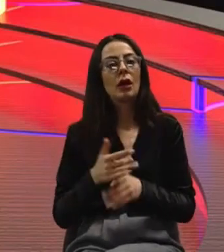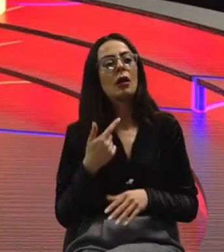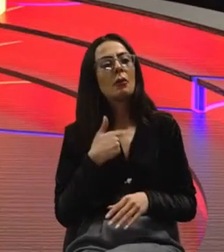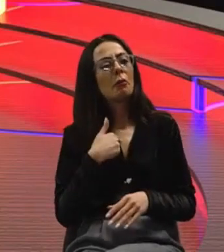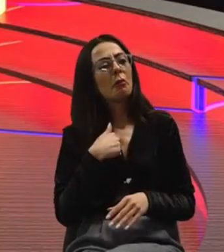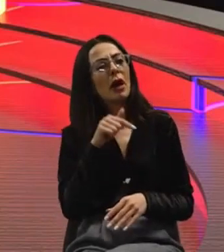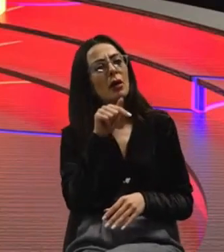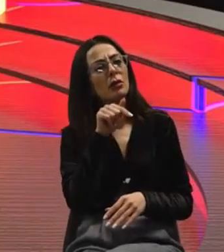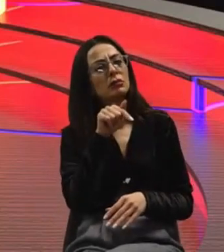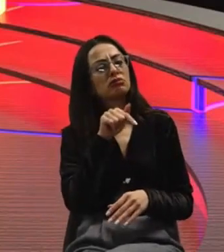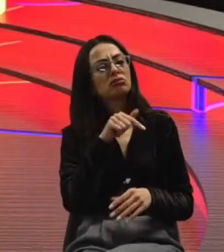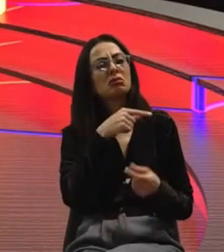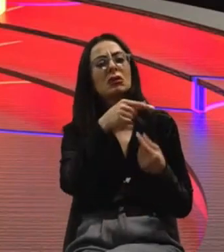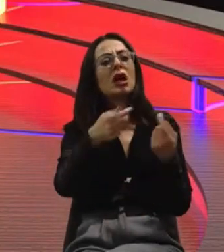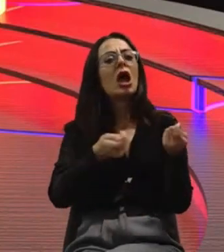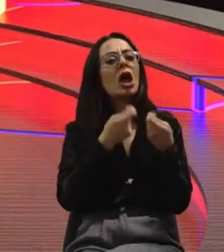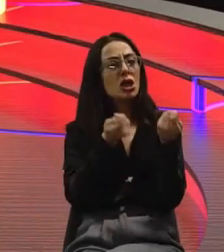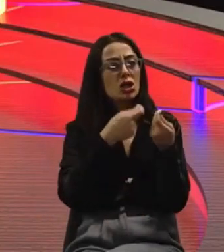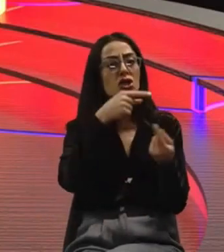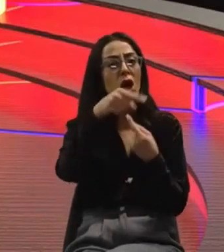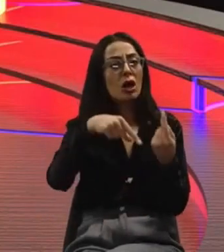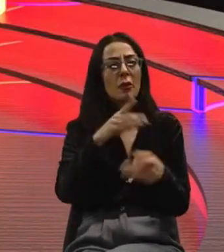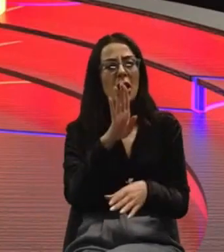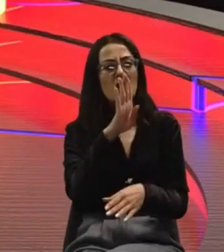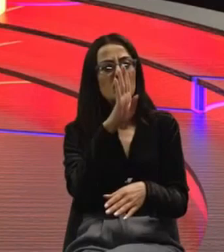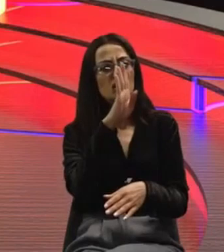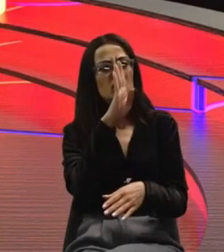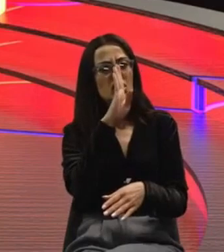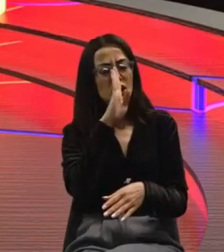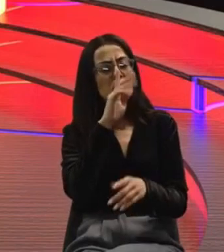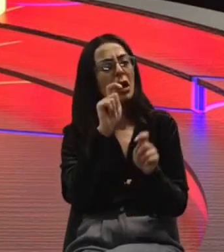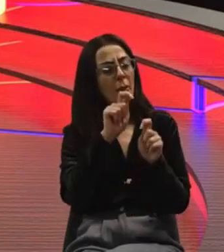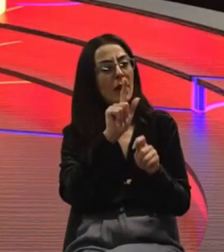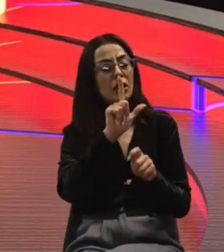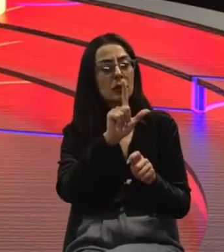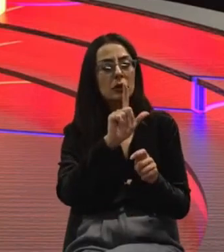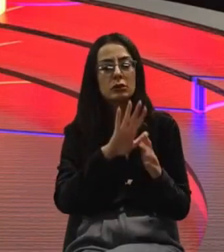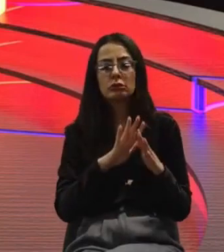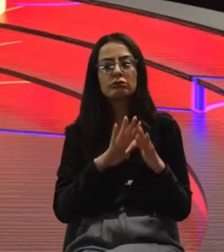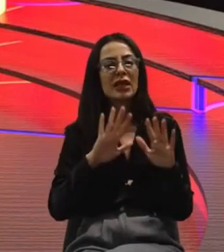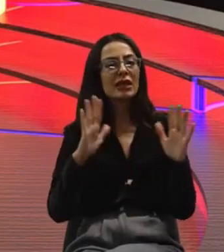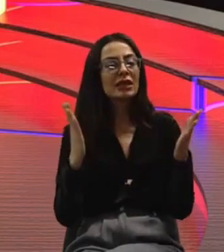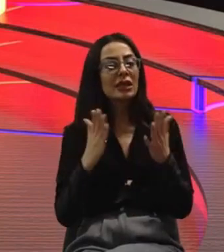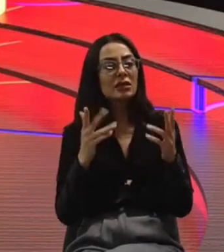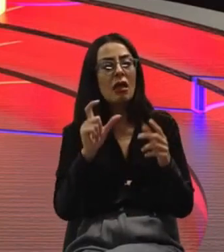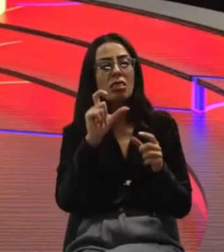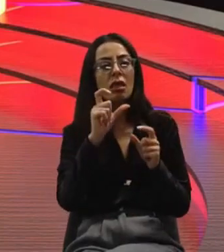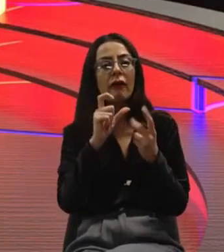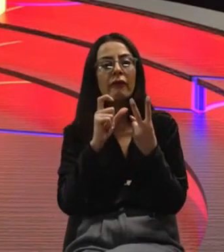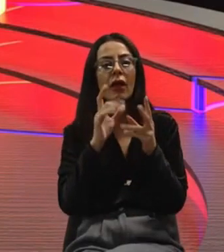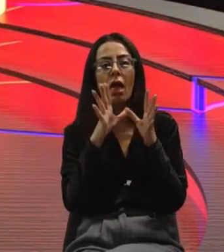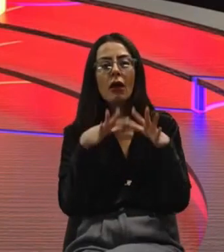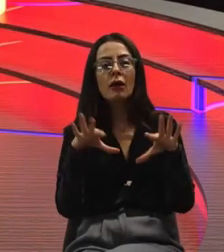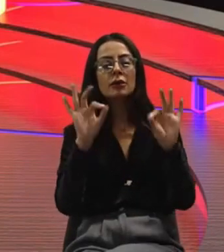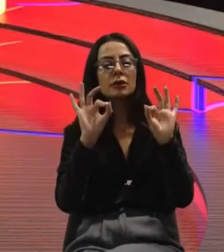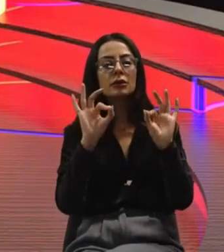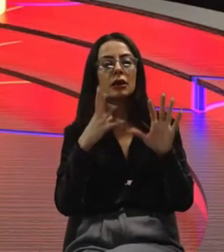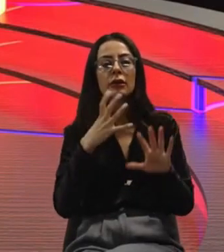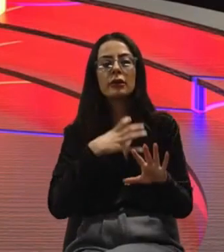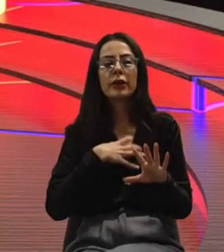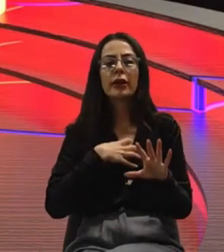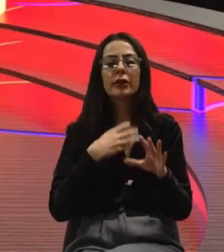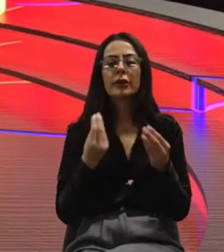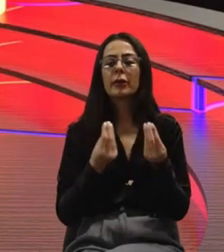yapmak gerekiyor Nasıl SV yazılır nasıl iş görüşmesi yapılır kendimi en iyi